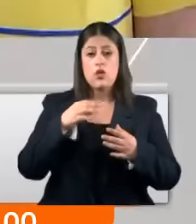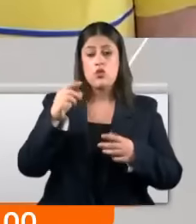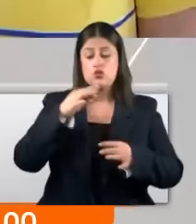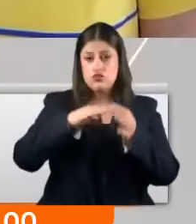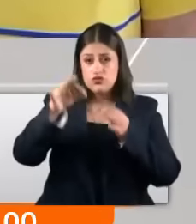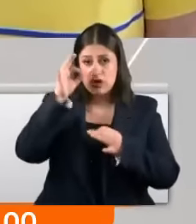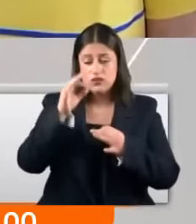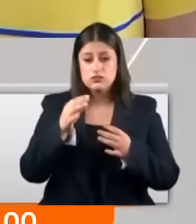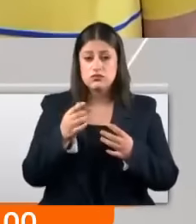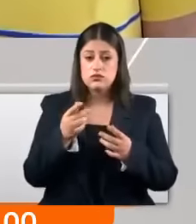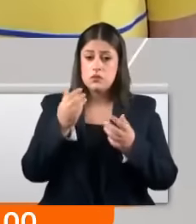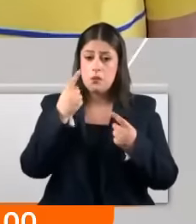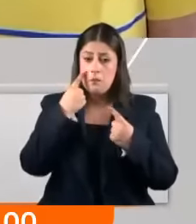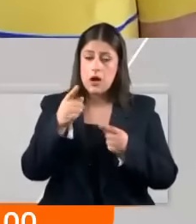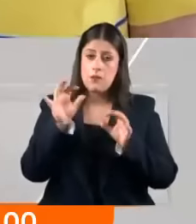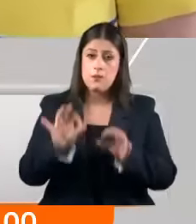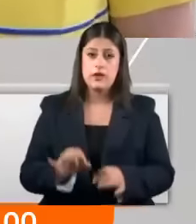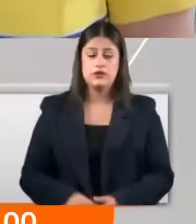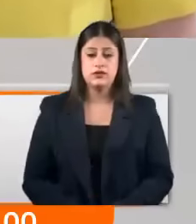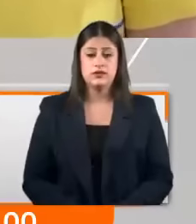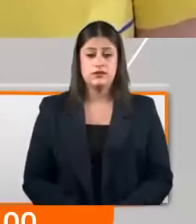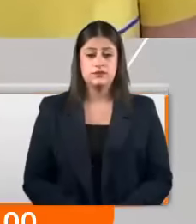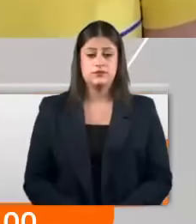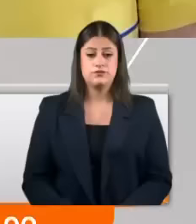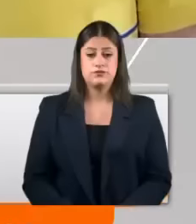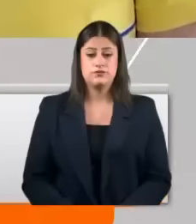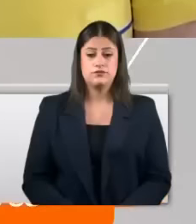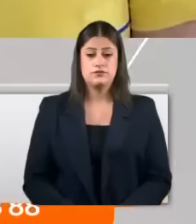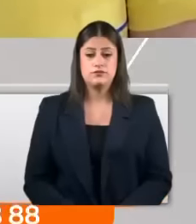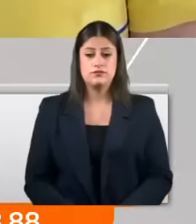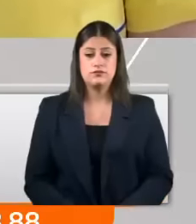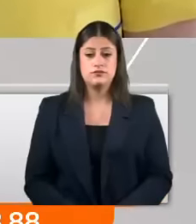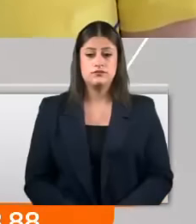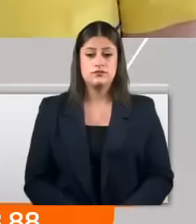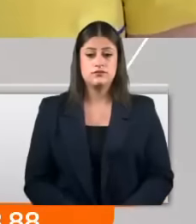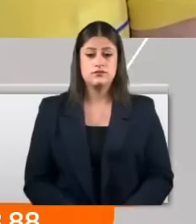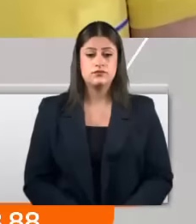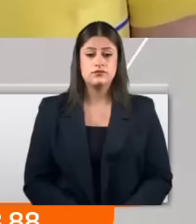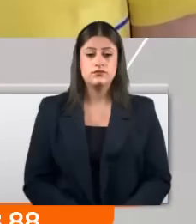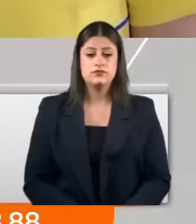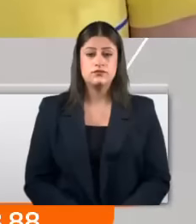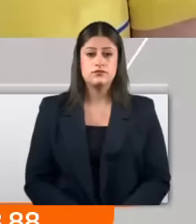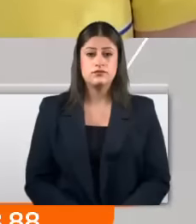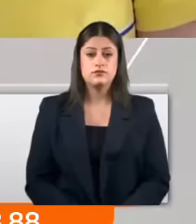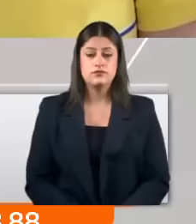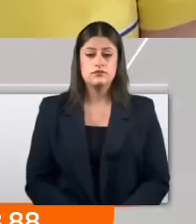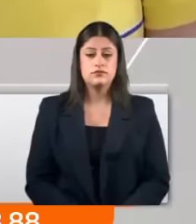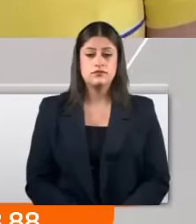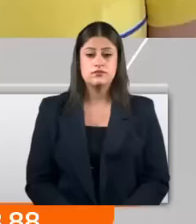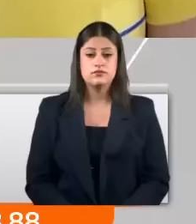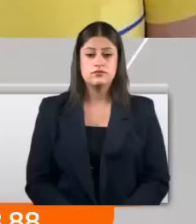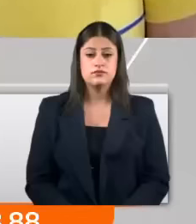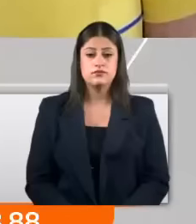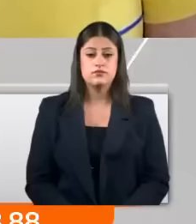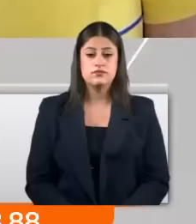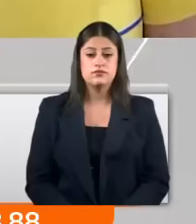Yurt dışında özellikle Avrupa Birliği'ne ait ülkelerde, tabii İngiltere, Amerika'da var bunda. Üniversite ücretleri